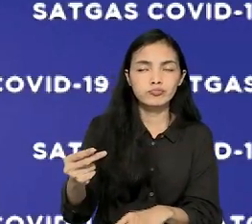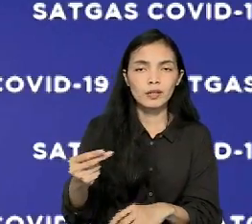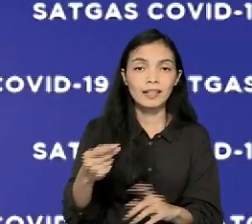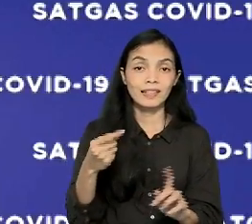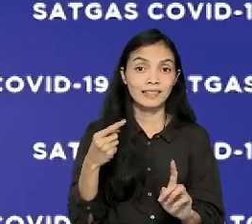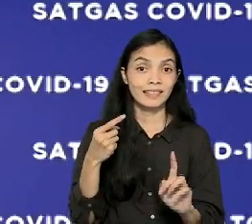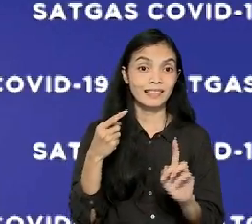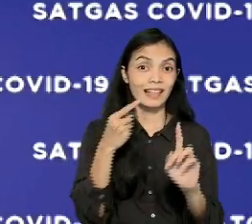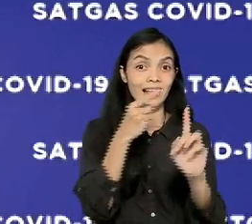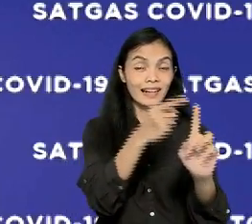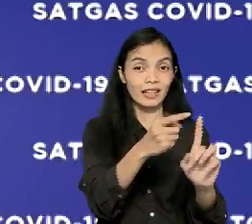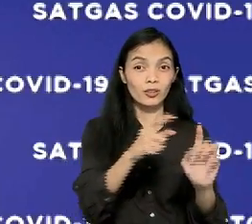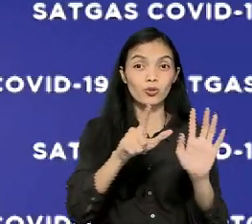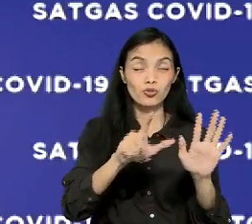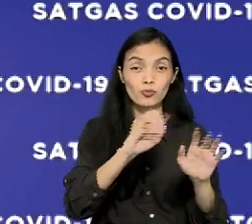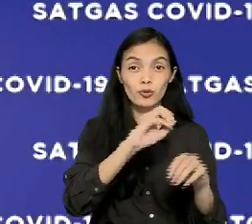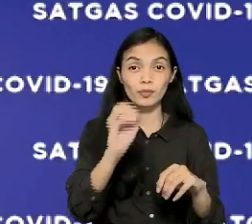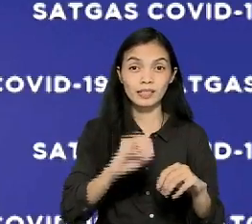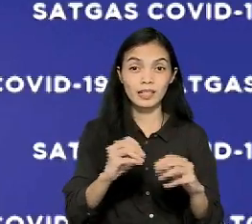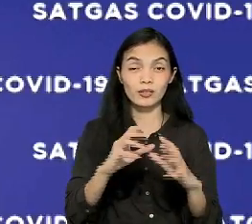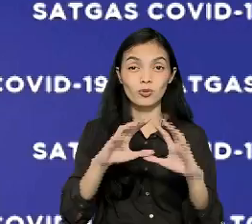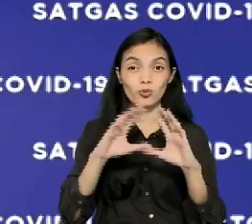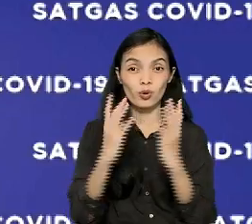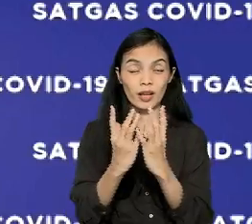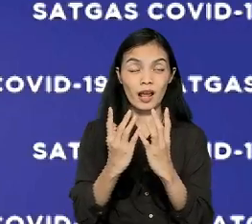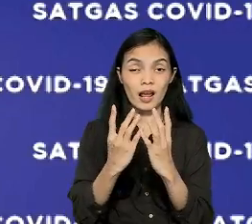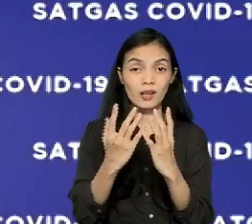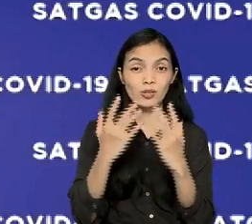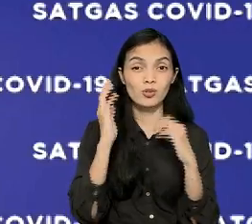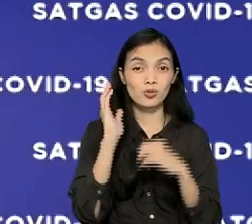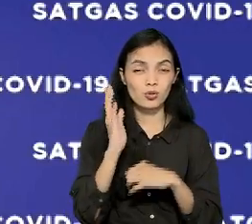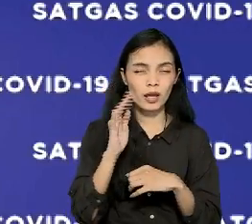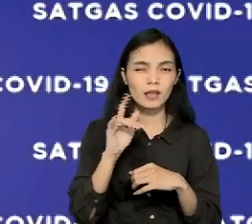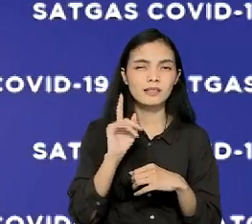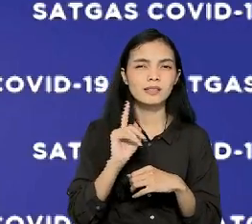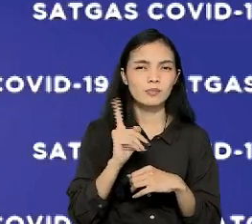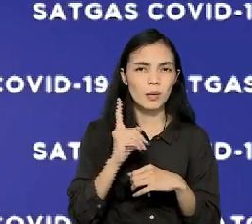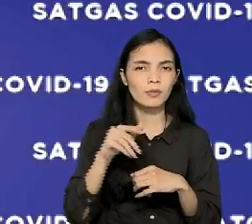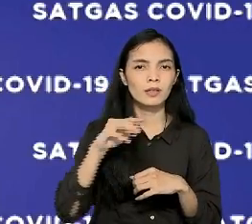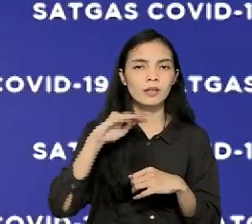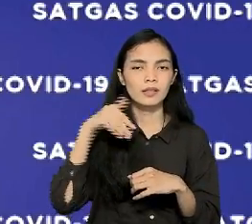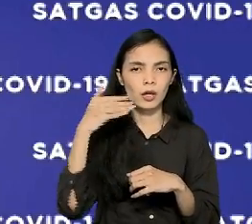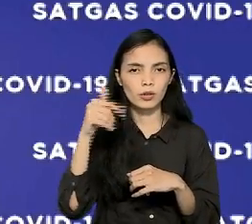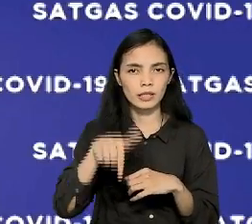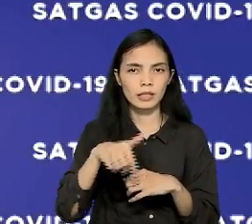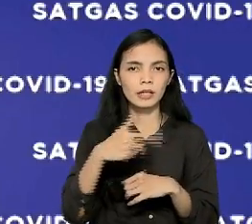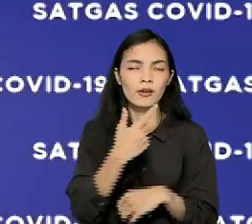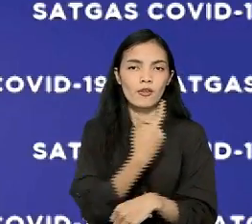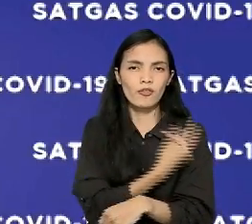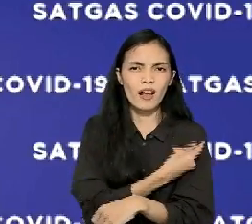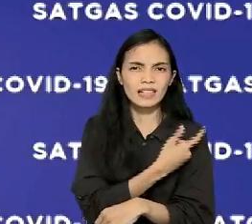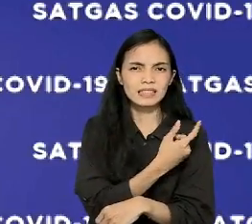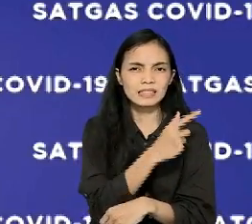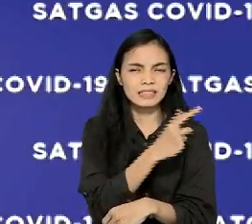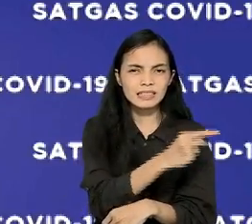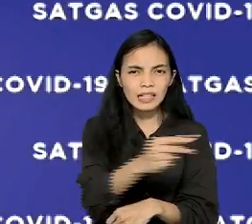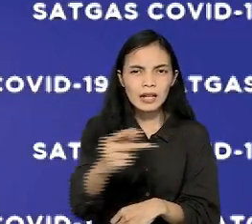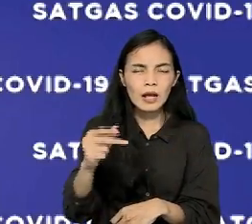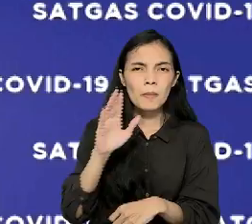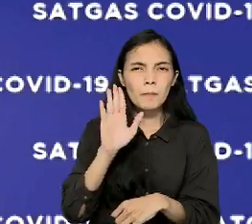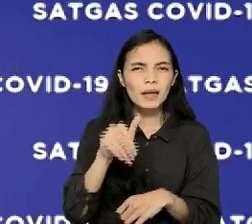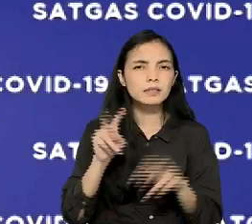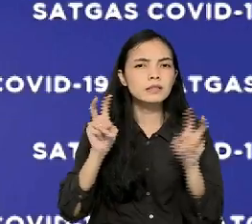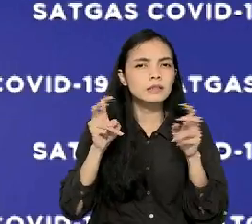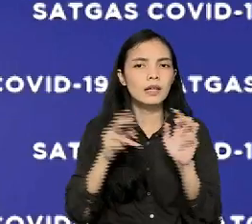Target vaksinasi ini membawa tantangan tersendiri karena di tahun ini nasionalisme vaksin masih ada